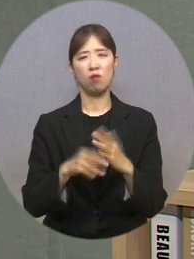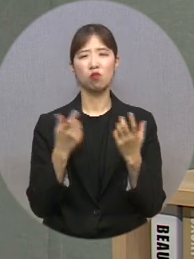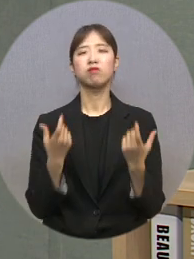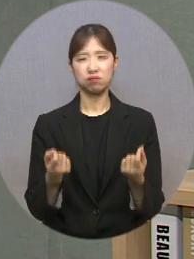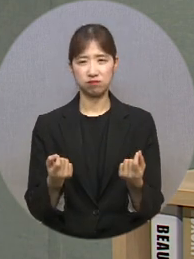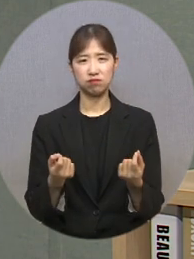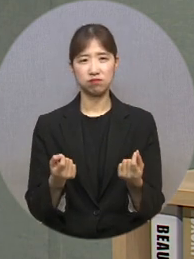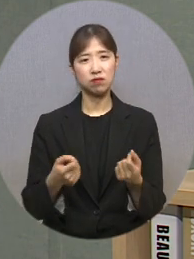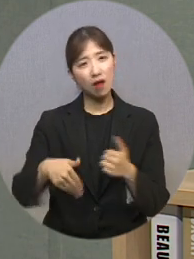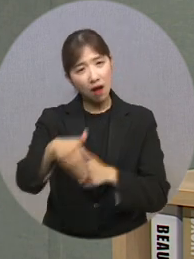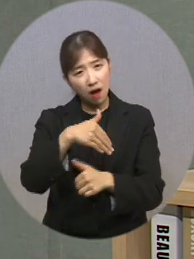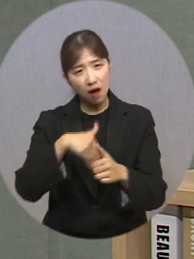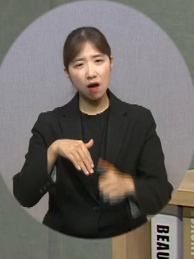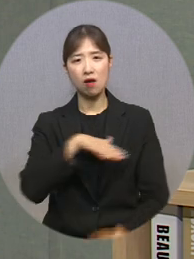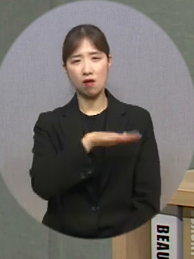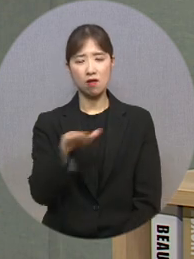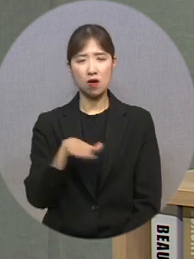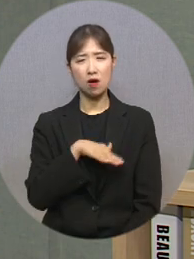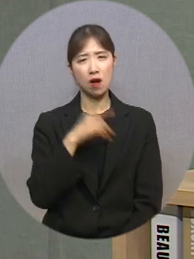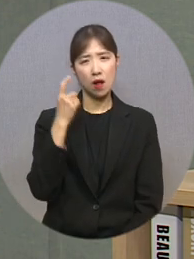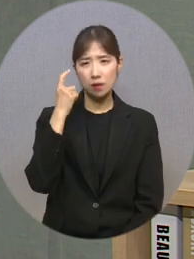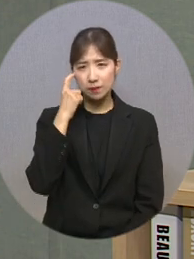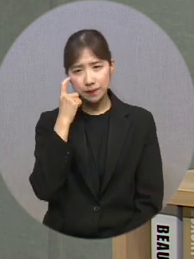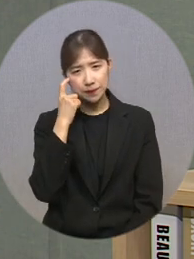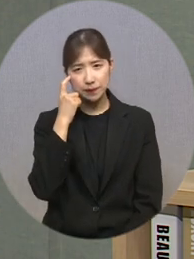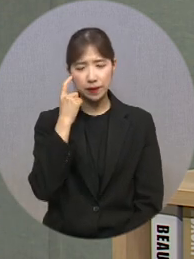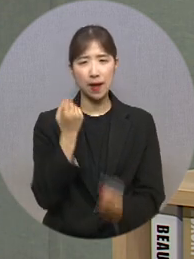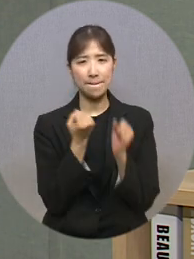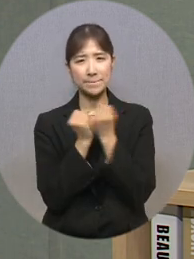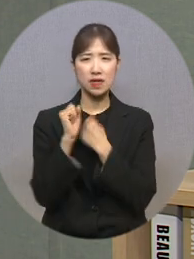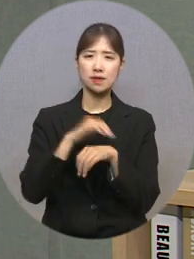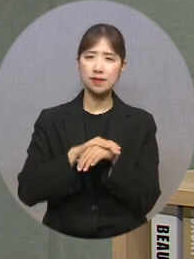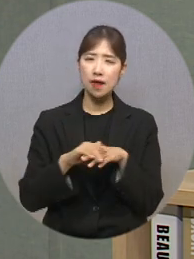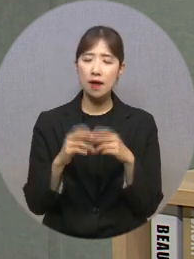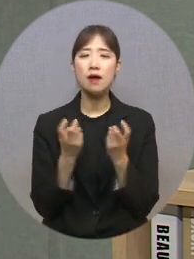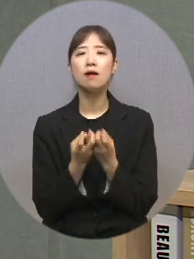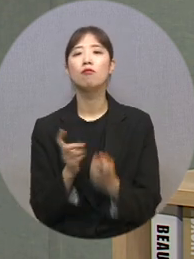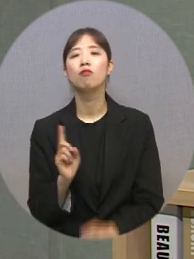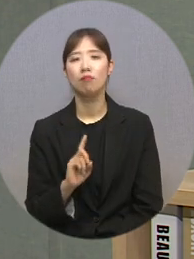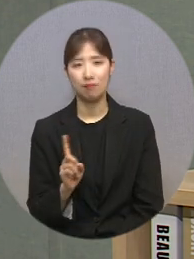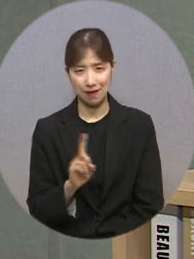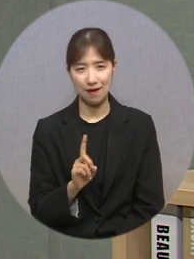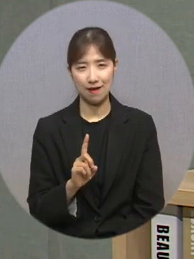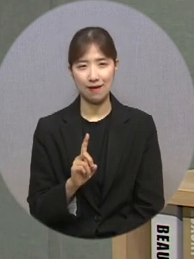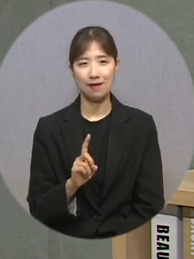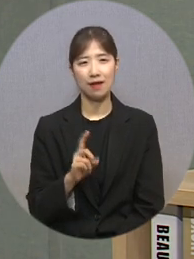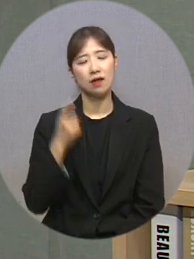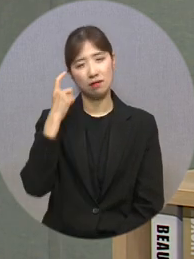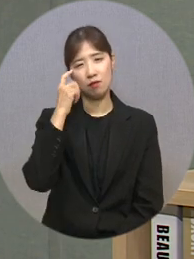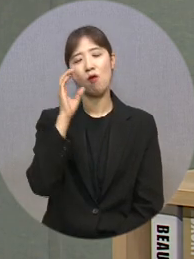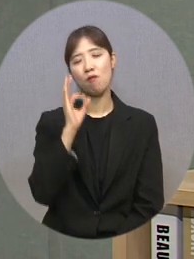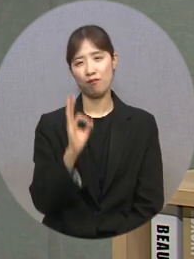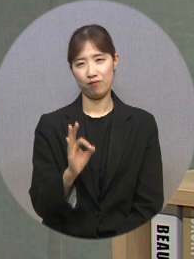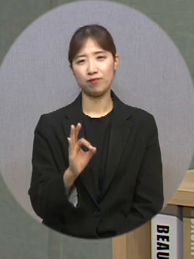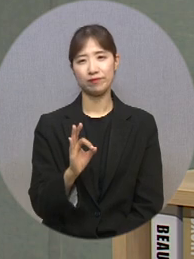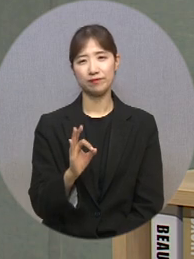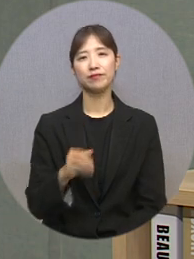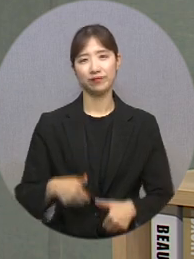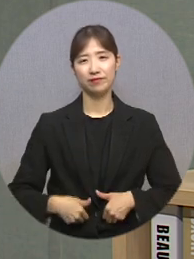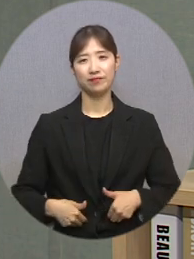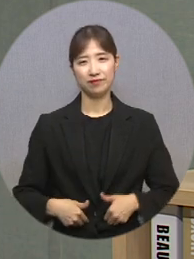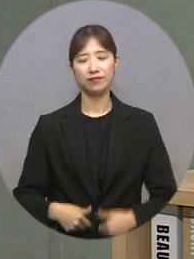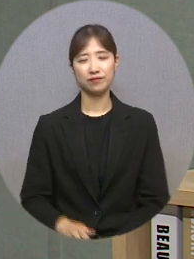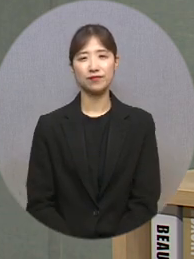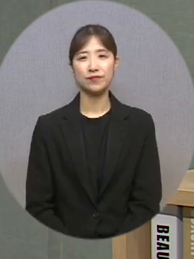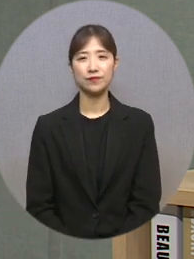상황 속에서 과연 우리가 어떻게 지혜롭게 살아야 할 것인가 한번 생각해 봐야 할 시간인